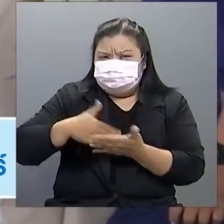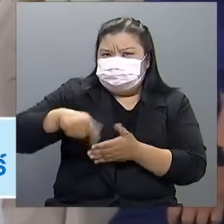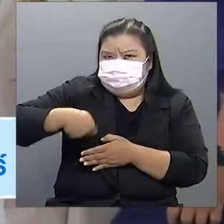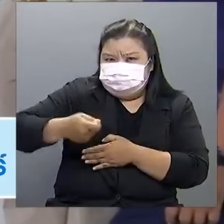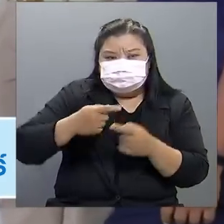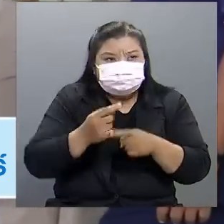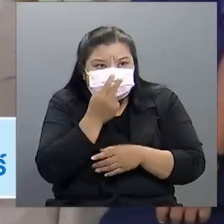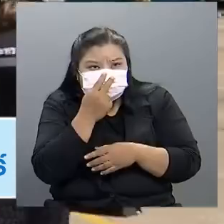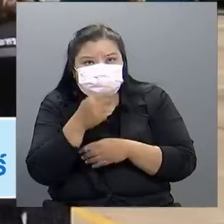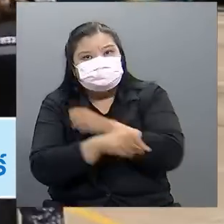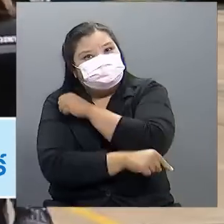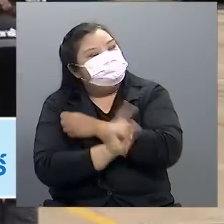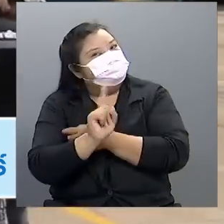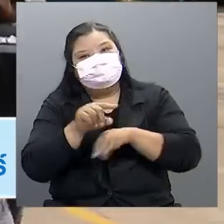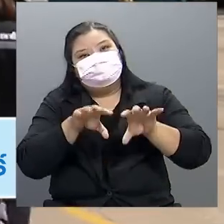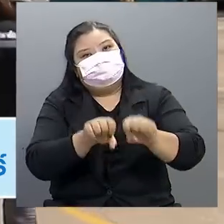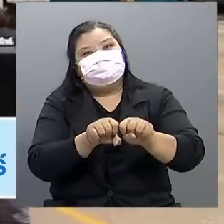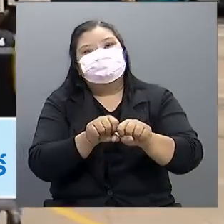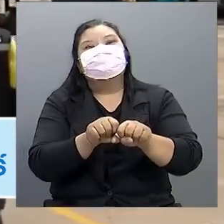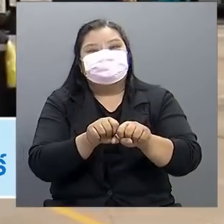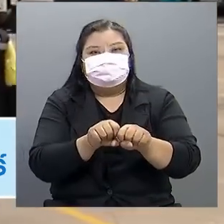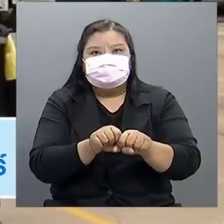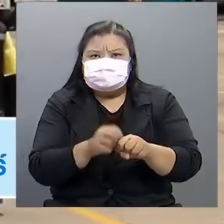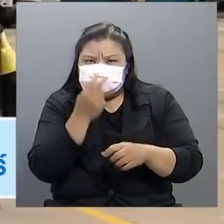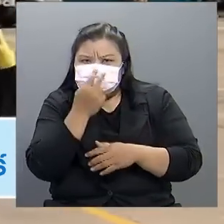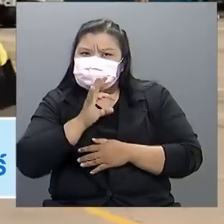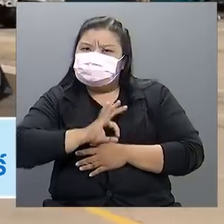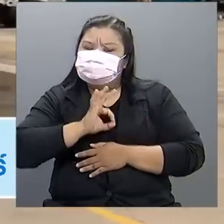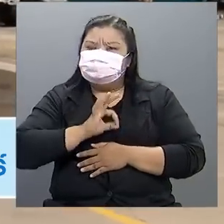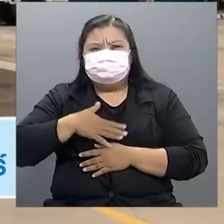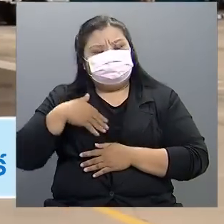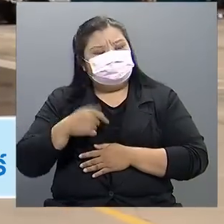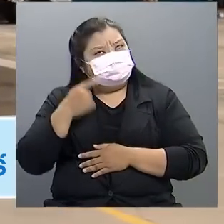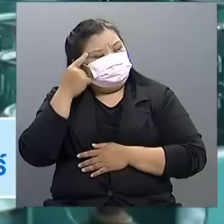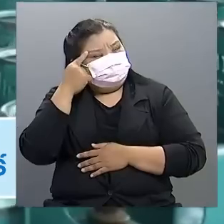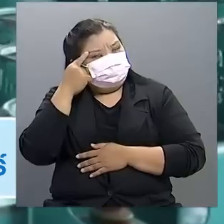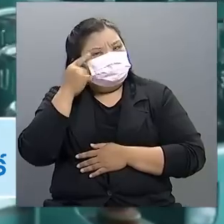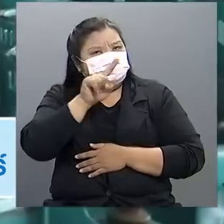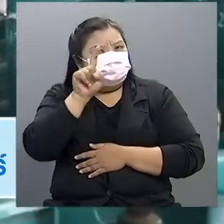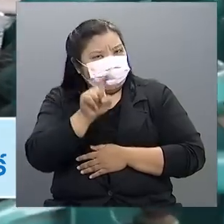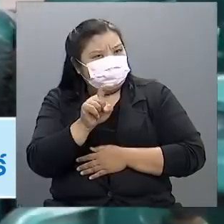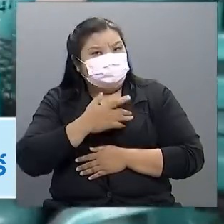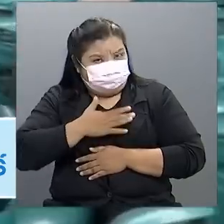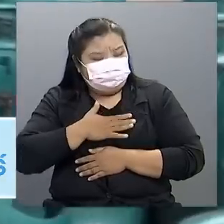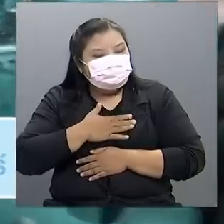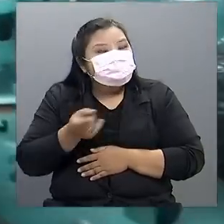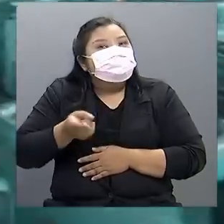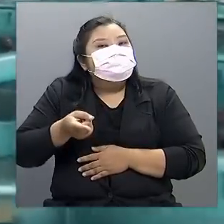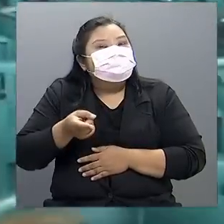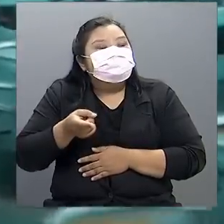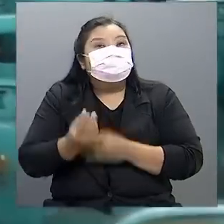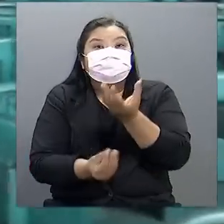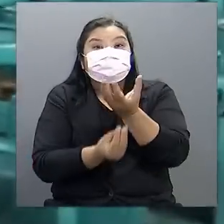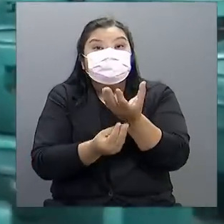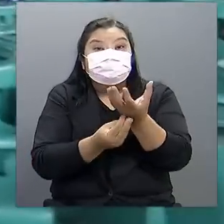คุผชมคะมองคนนี่แลกใจไเคยใช้กาสสงต้มซือมา 1